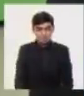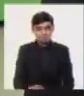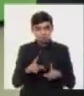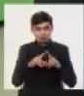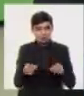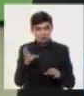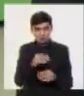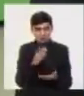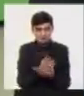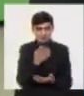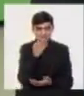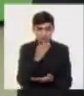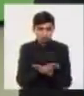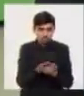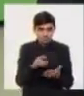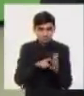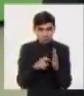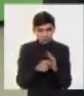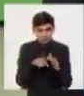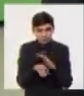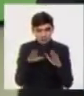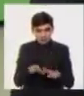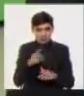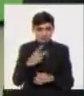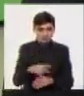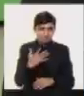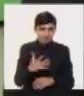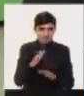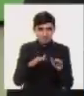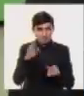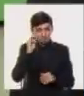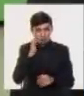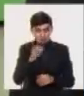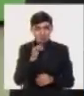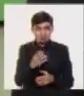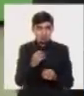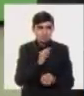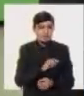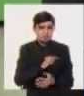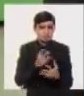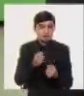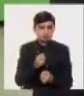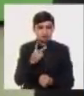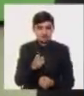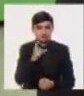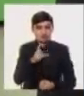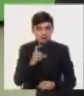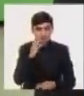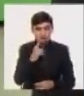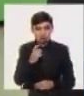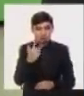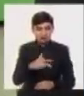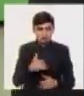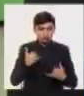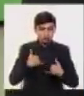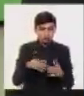все условия – тепло, чисто. В каждом классе будет примерно по 25 учеников. Кроме того, работу получат 200 человек. 130 из